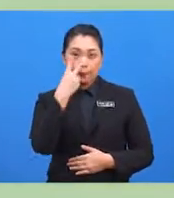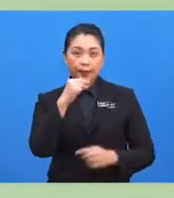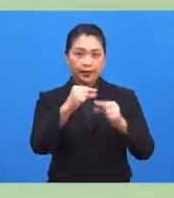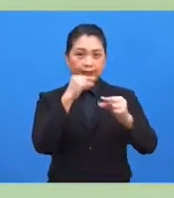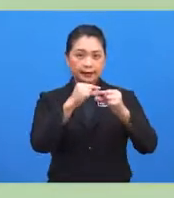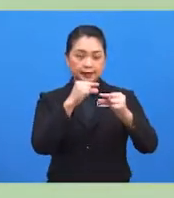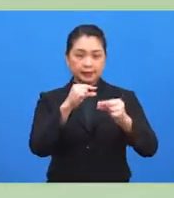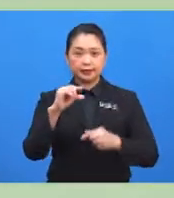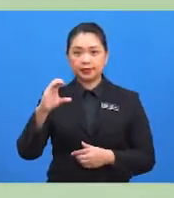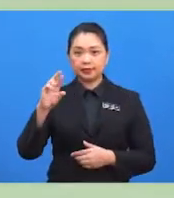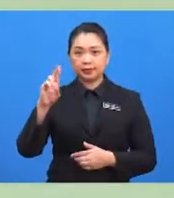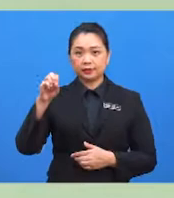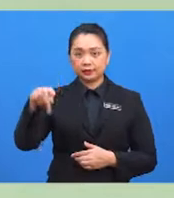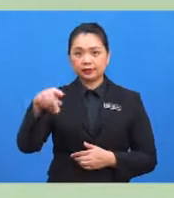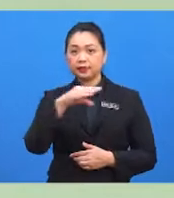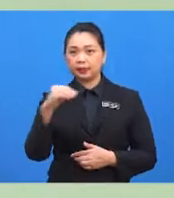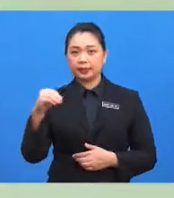hasil fail sampel ini.